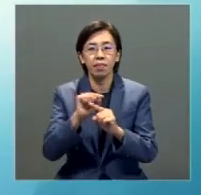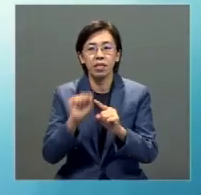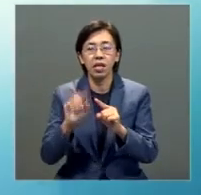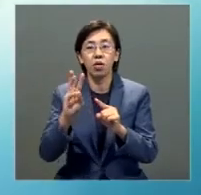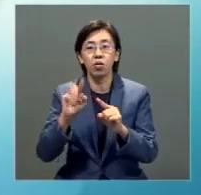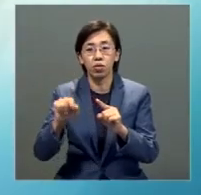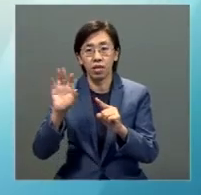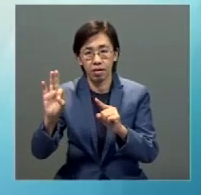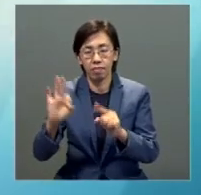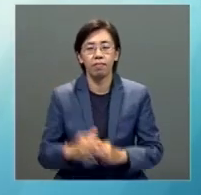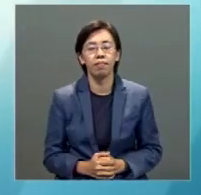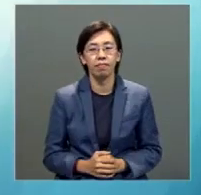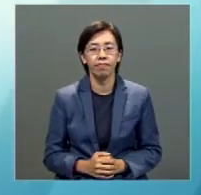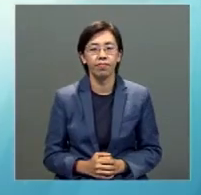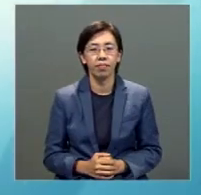6.9